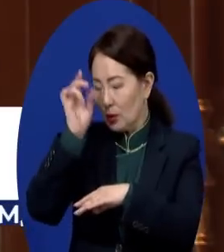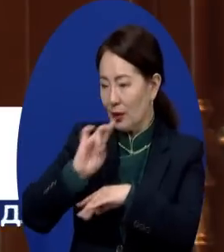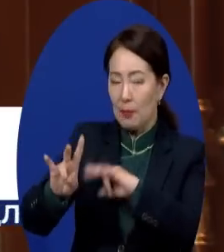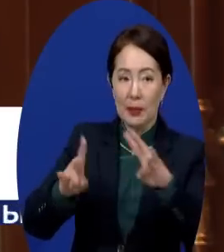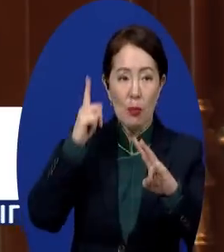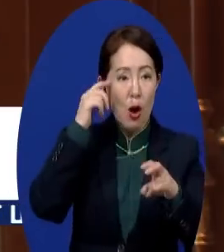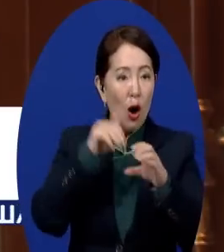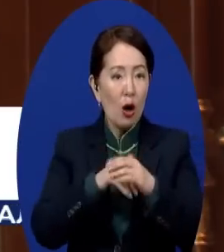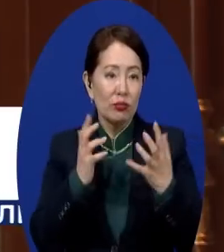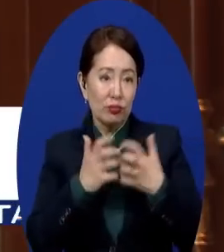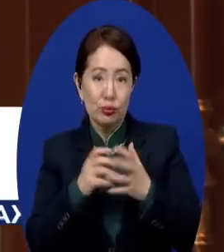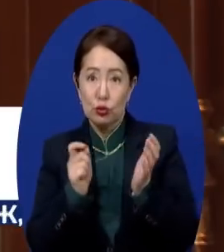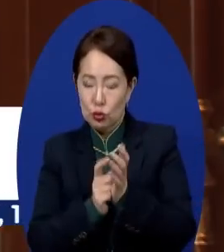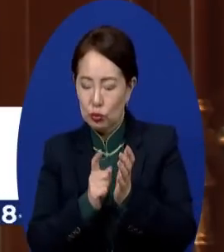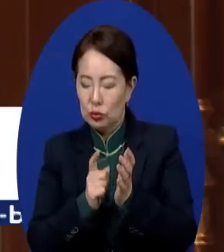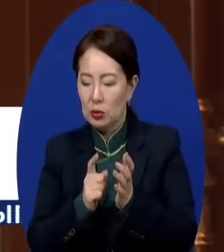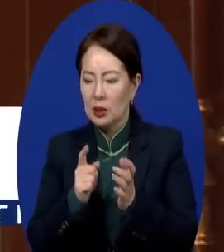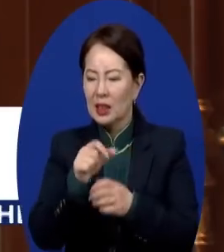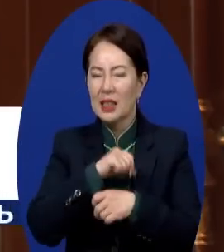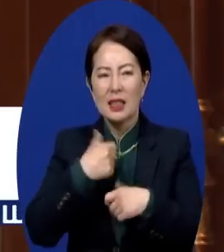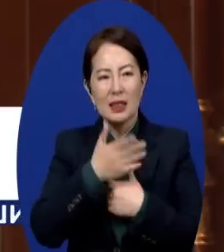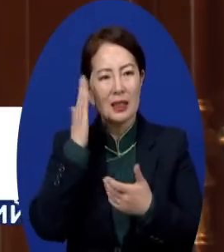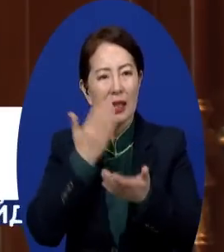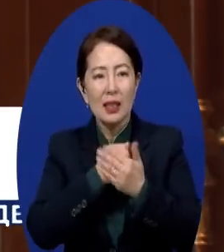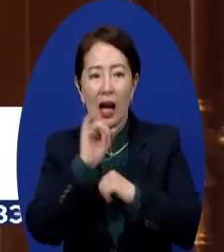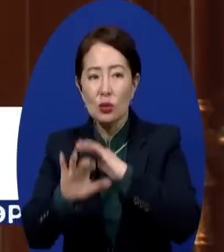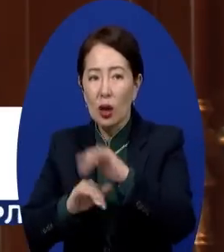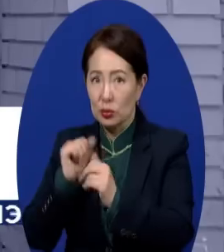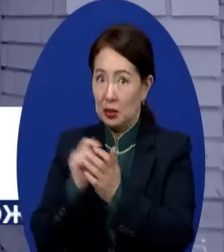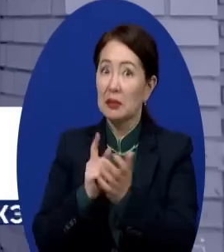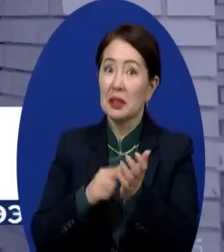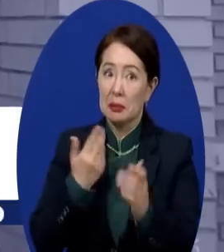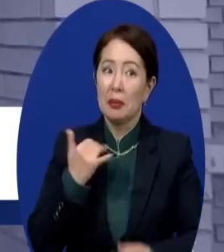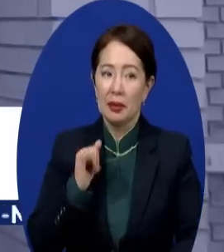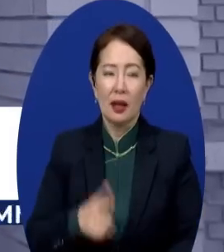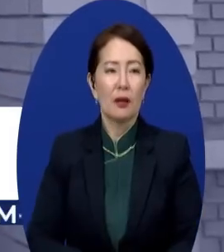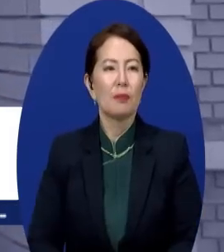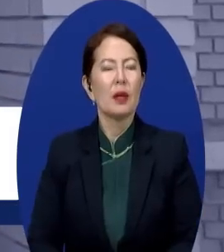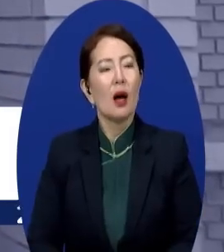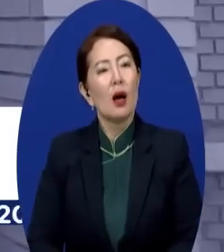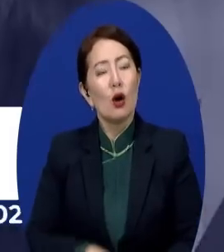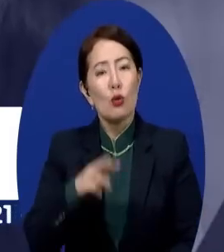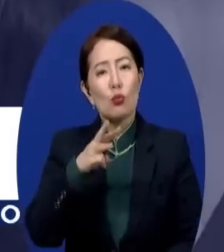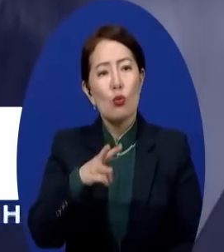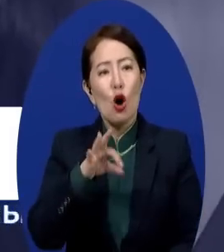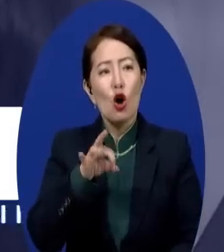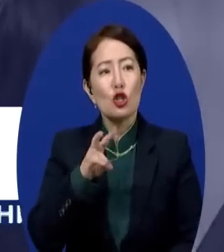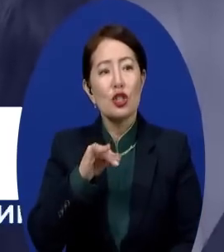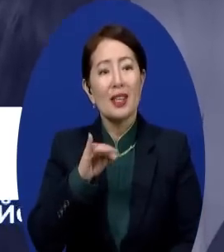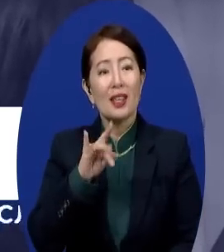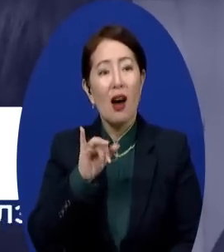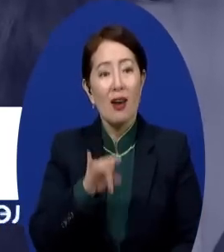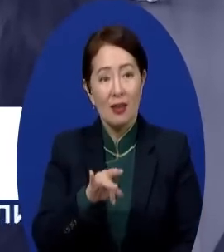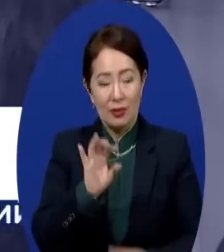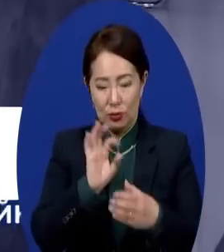Цаашлаад ард иргэдийн дунд санал асуулга явуулах зайлшгүй шаардлагатай. Мажоритар буюу газар нутгийн хэмжээ хүн амын тоогоор